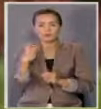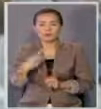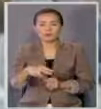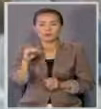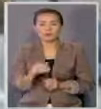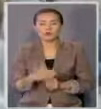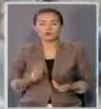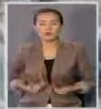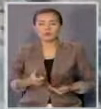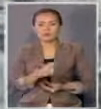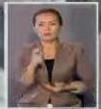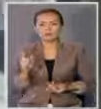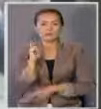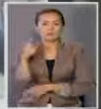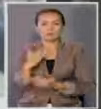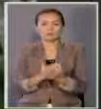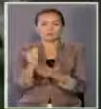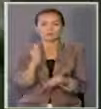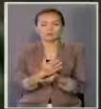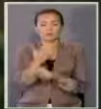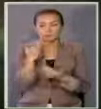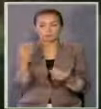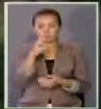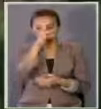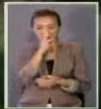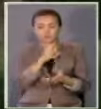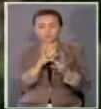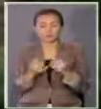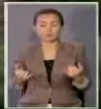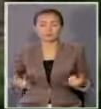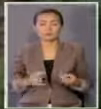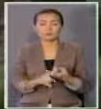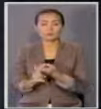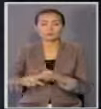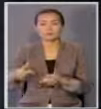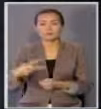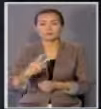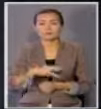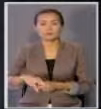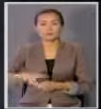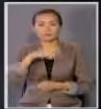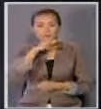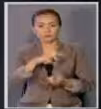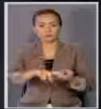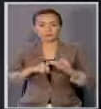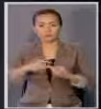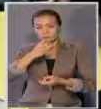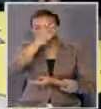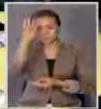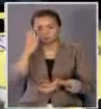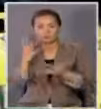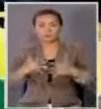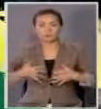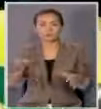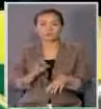120 тысяч жителей. Это самый большой показатель за последние 3 месяца. Всего с начала пандемии 20 миллионов корейцев заразились коронавирусом.